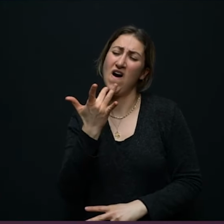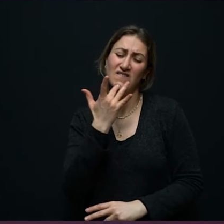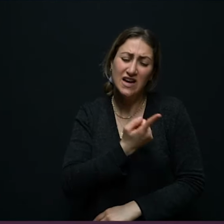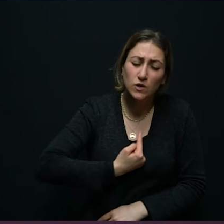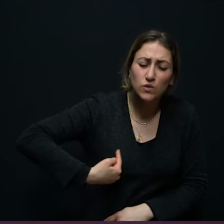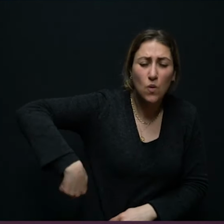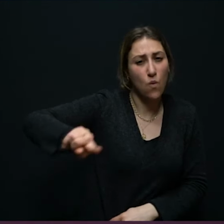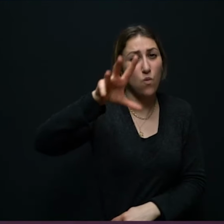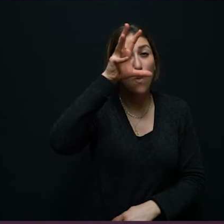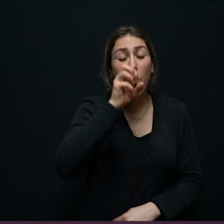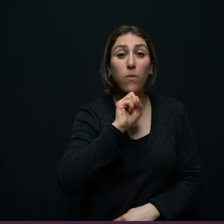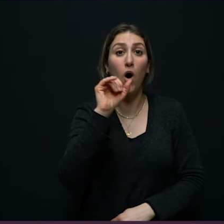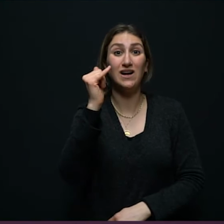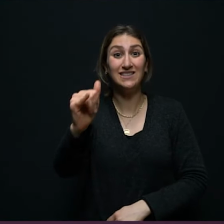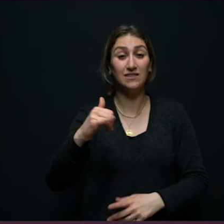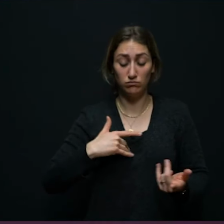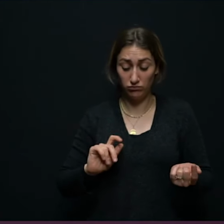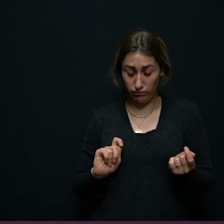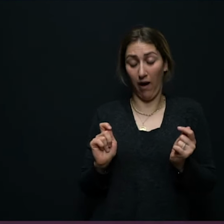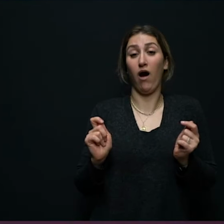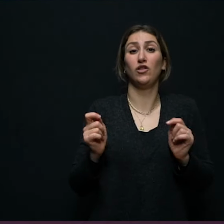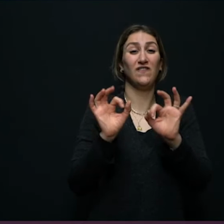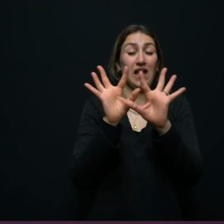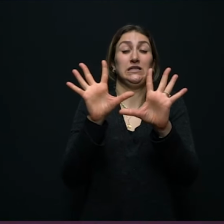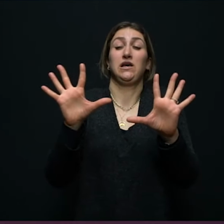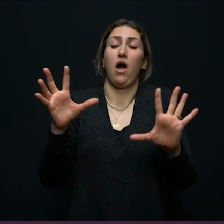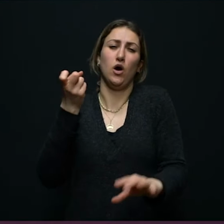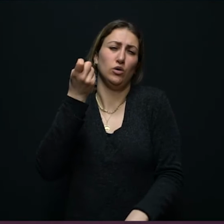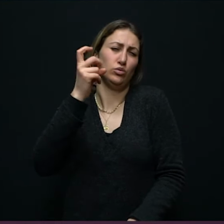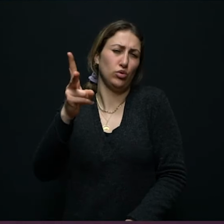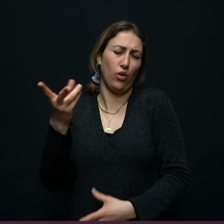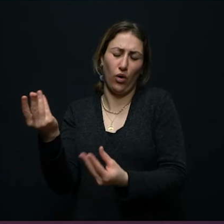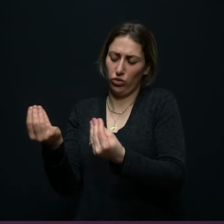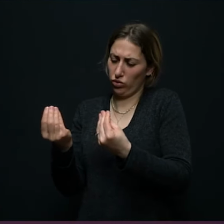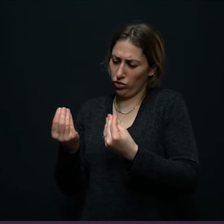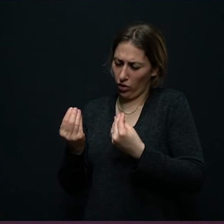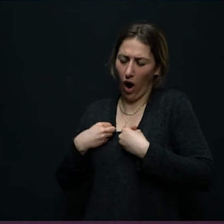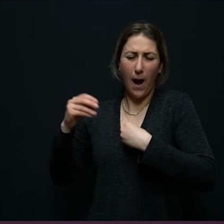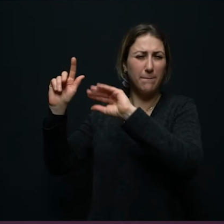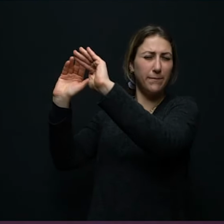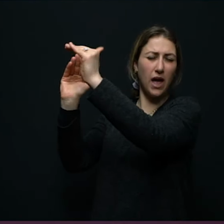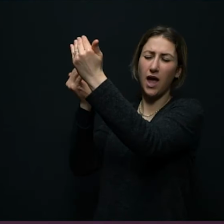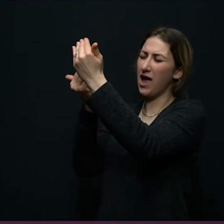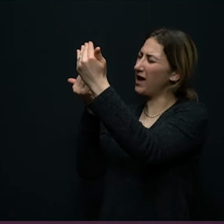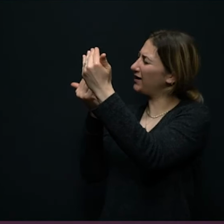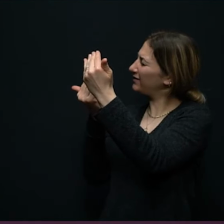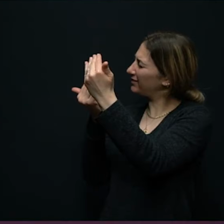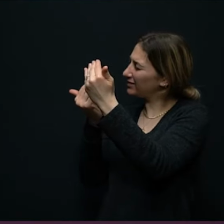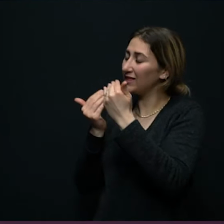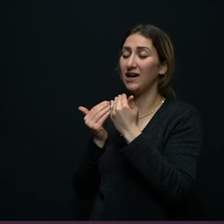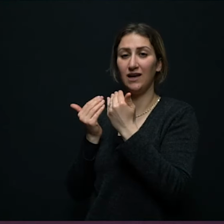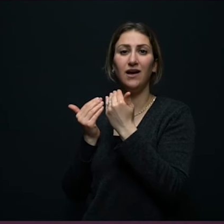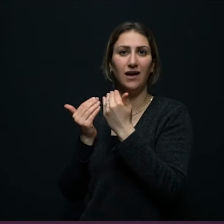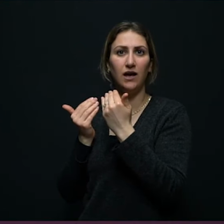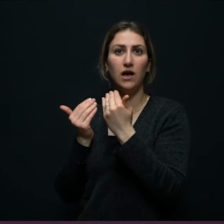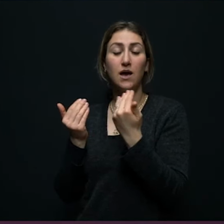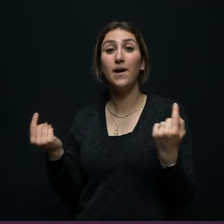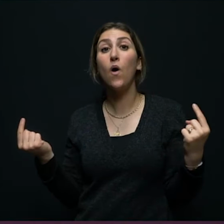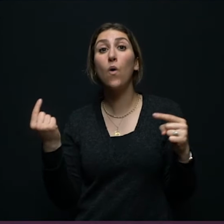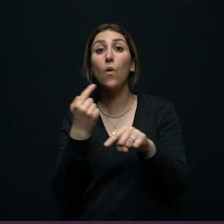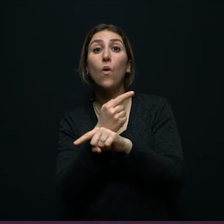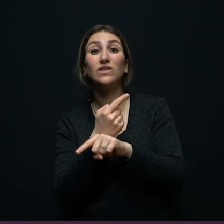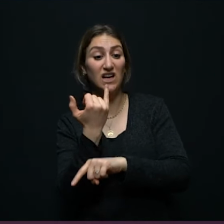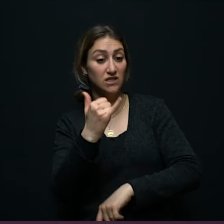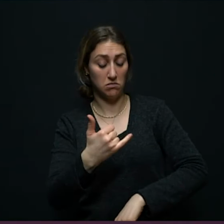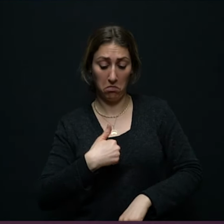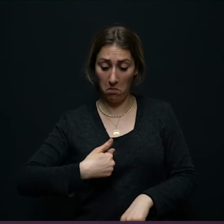qu'il ya des bénédictions qui sont vraiment attachés à la sainteté mais l'inversé est vrai aussi l'inversé est vrai aussi celui qui ne